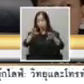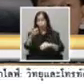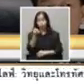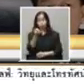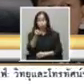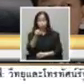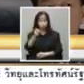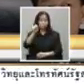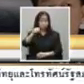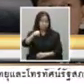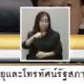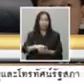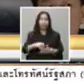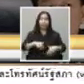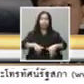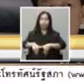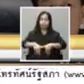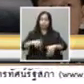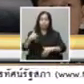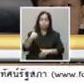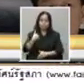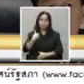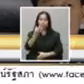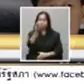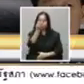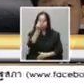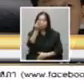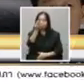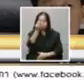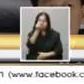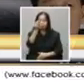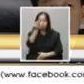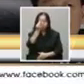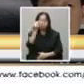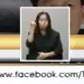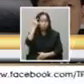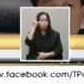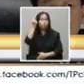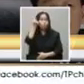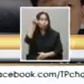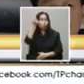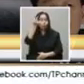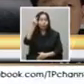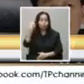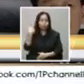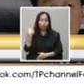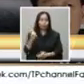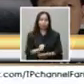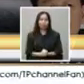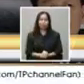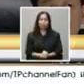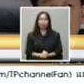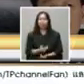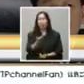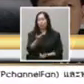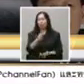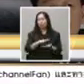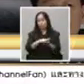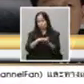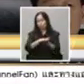พี่น้องประชาชนที่รับฟังอยู่เนี่ยจะต้องรู้ต้องเข้าใจด้วยนะครับ ท่านเสรีครับท่านเส